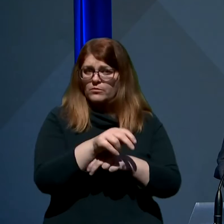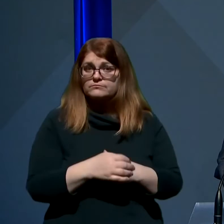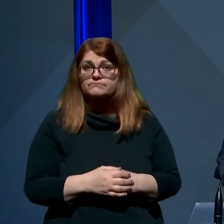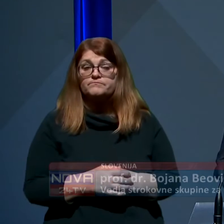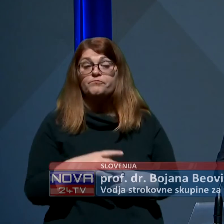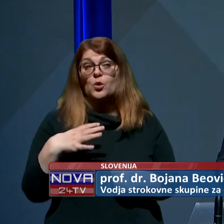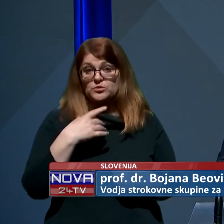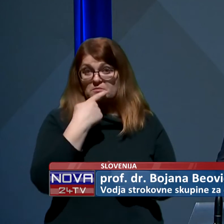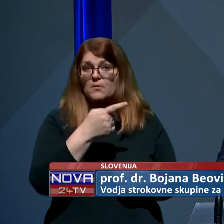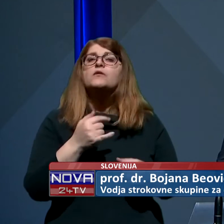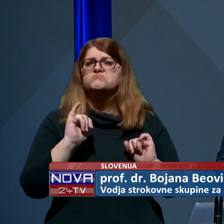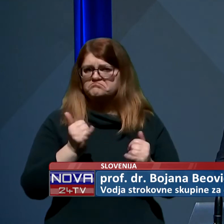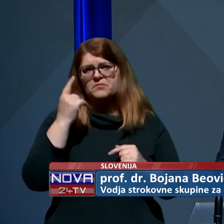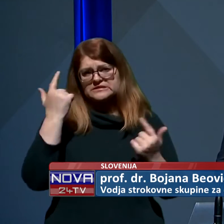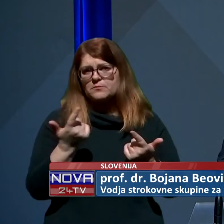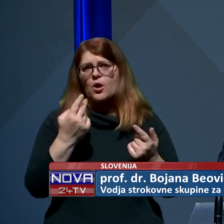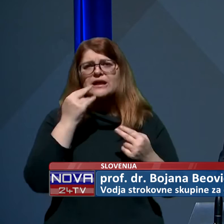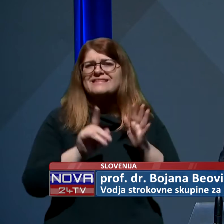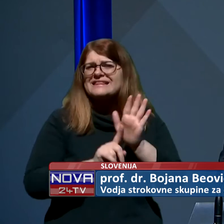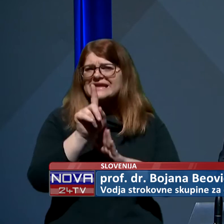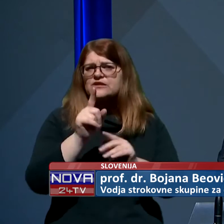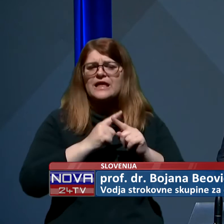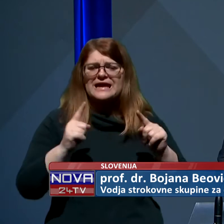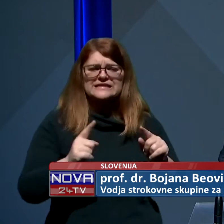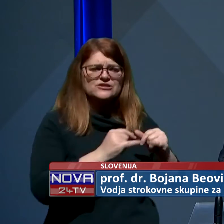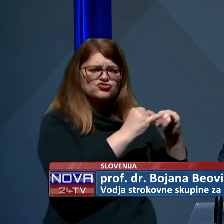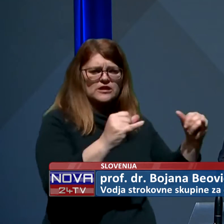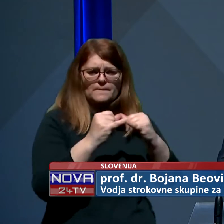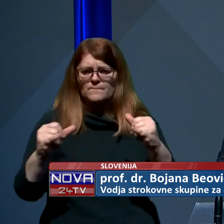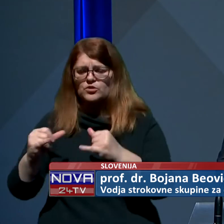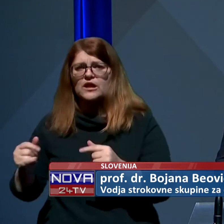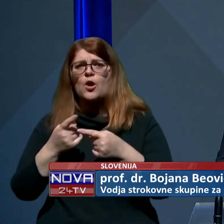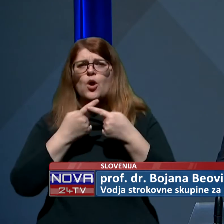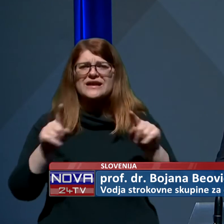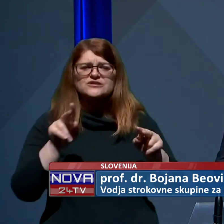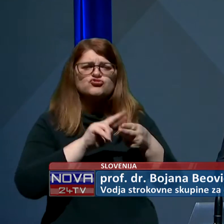izzvenel. Glede na rezultate različnih modelov, različnih pristopov